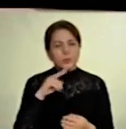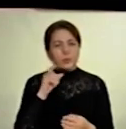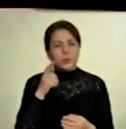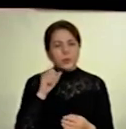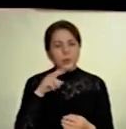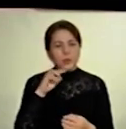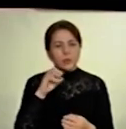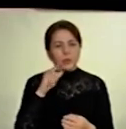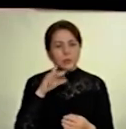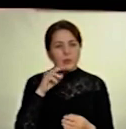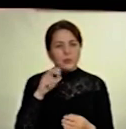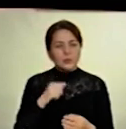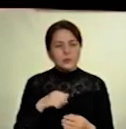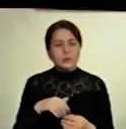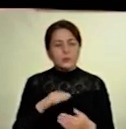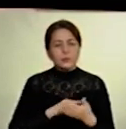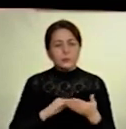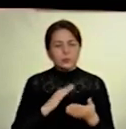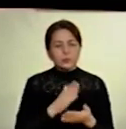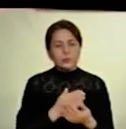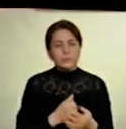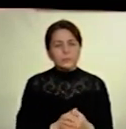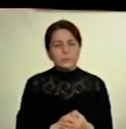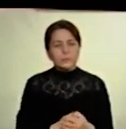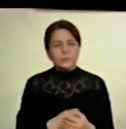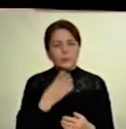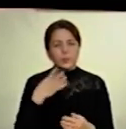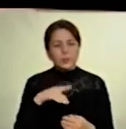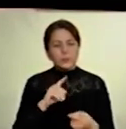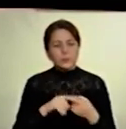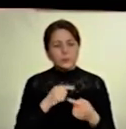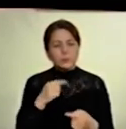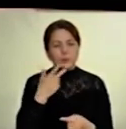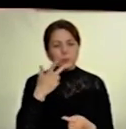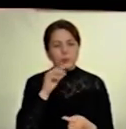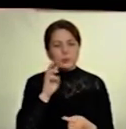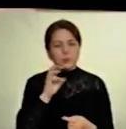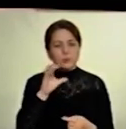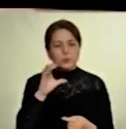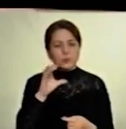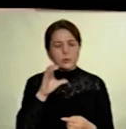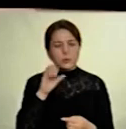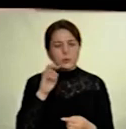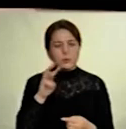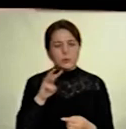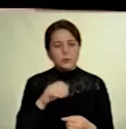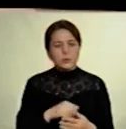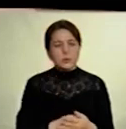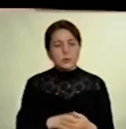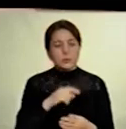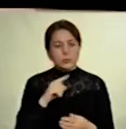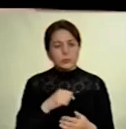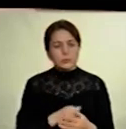ipg'altagida quyidagicha yozuv bor. 40 plus minus 3 santimetr. Ya'ni